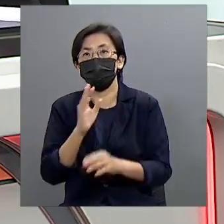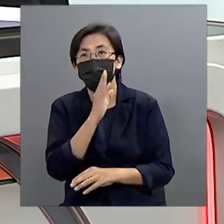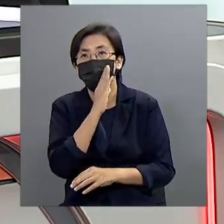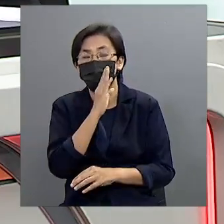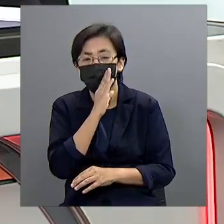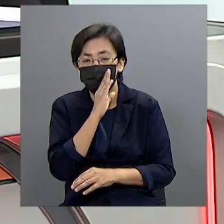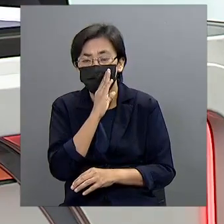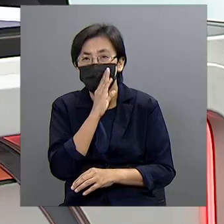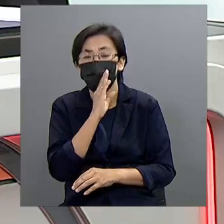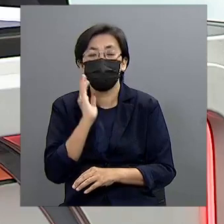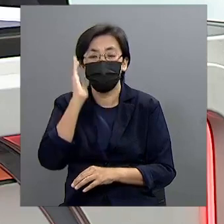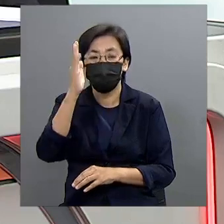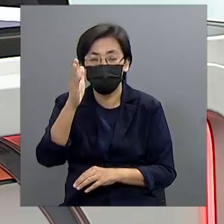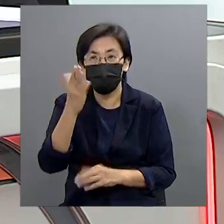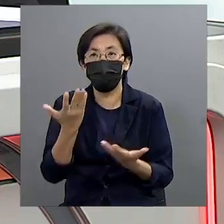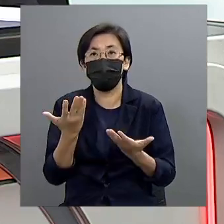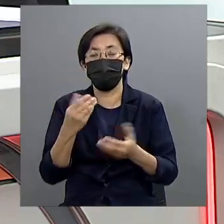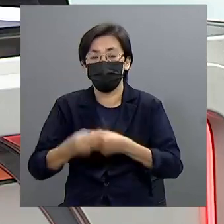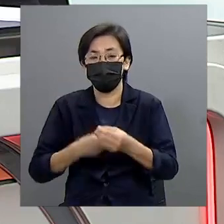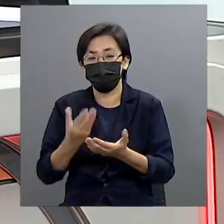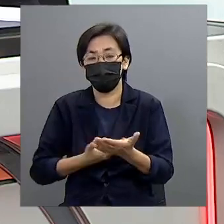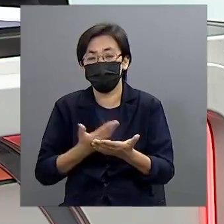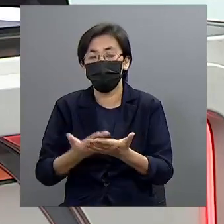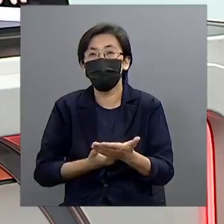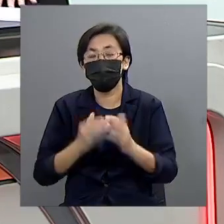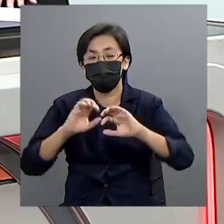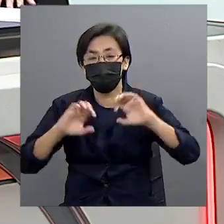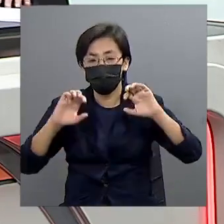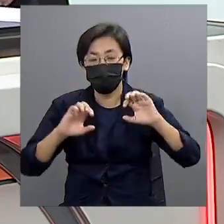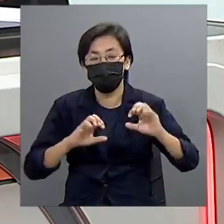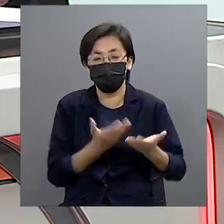กหวยยกการขายสลากกินแบ่งรัฐบาลจากแผงค้าเข้าไปอยู่ในออนไลน์นะคะ ค่ะ